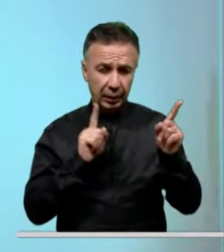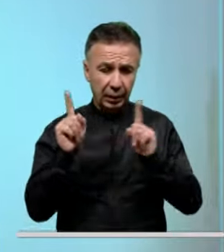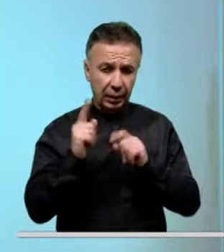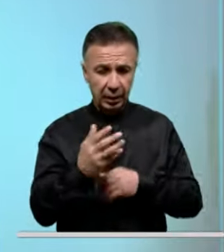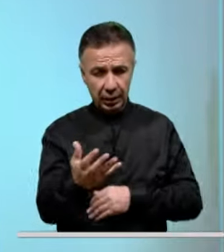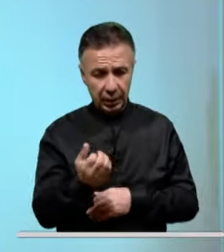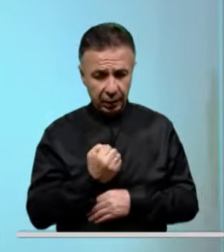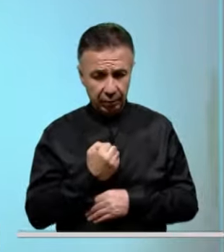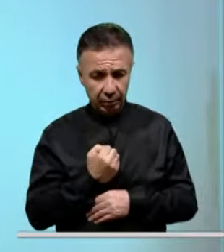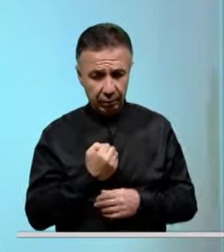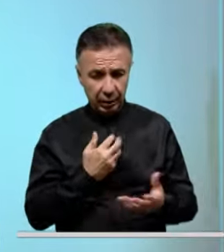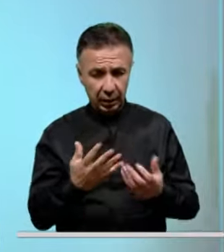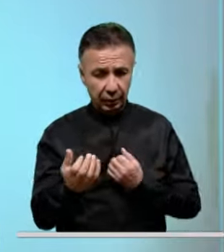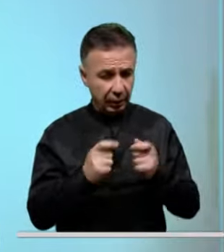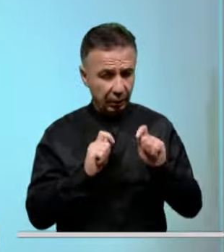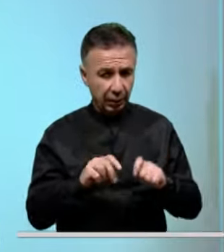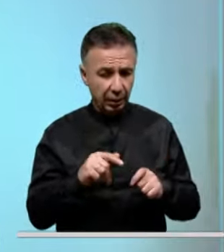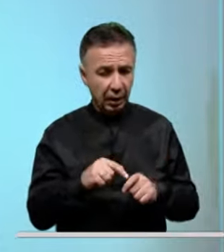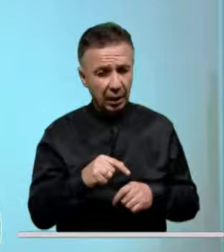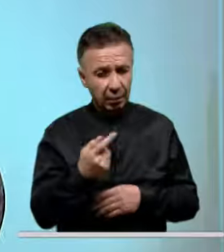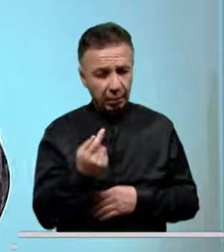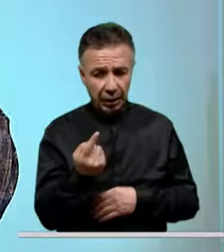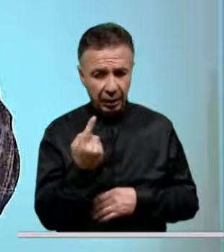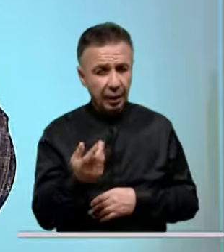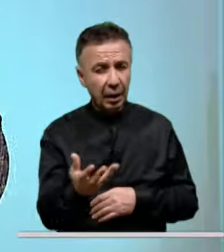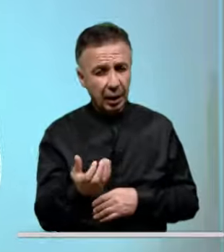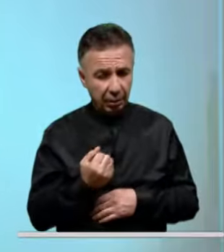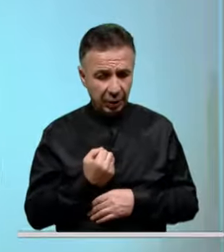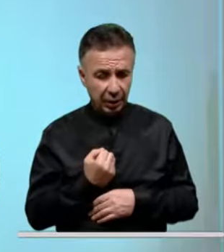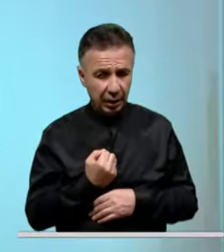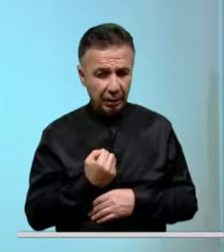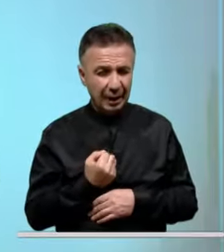alışveriş yapmak gibi, herhangi bir şeyi satın alacağınız zaman ilgili